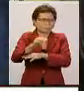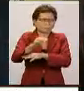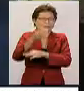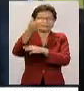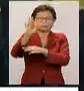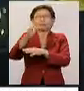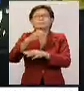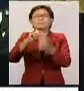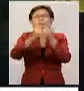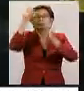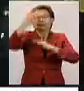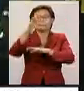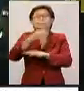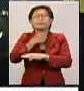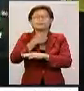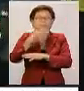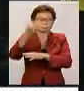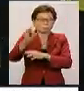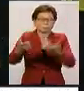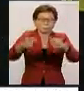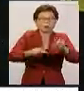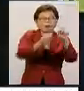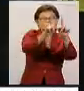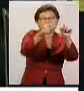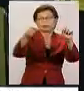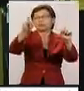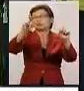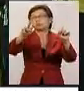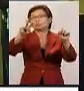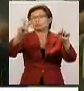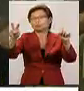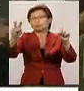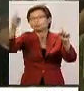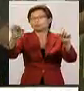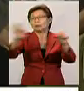Perak. Sukma ke-19 berlangsung dari 11 hingga 22 September,